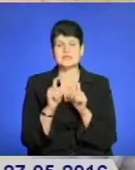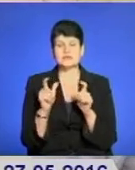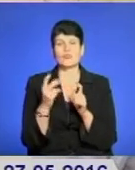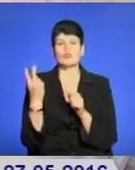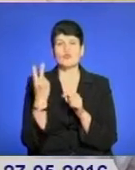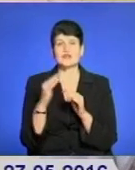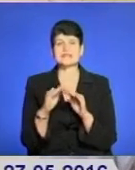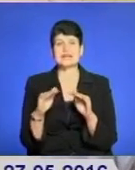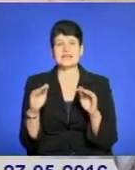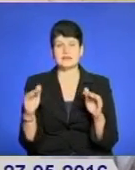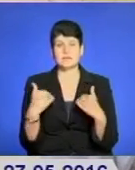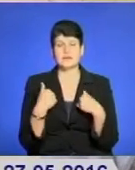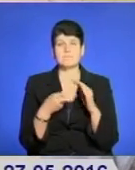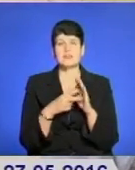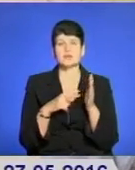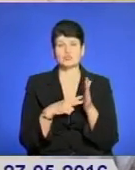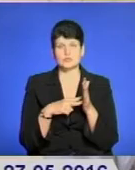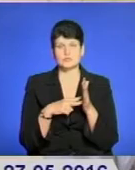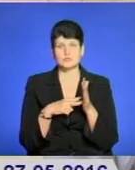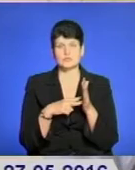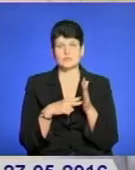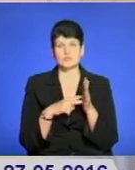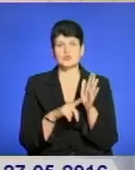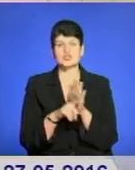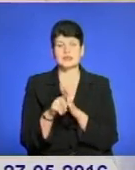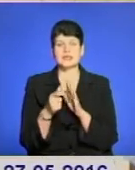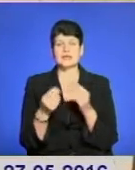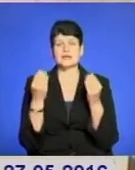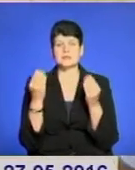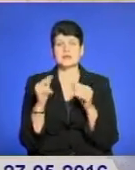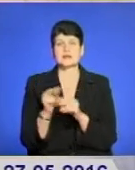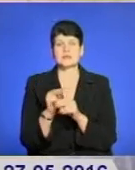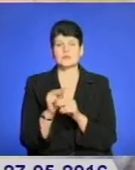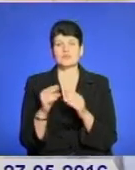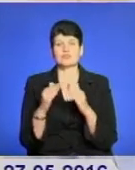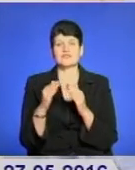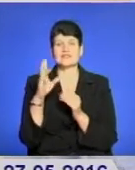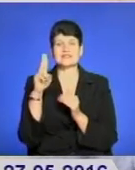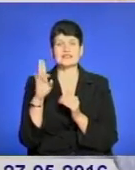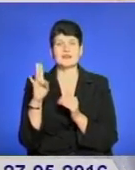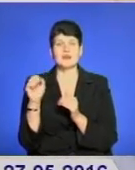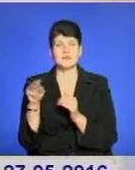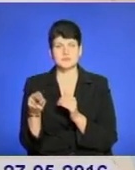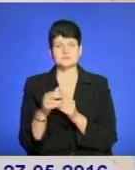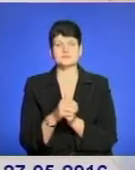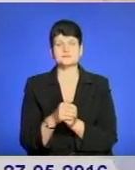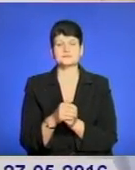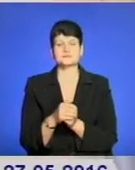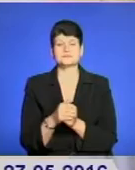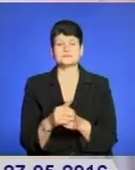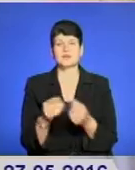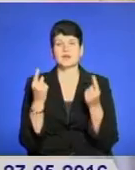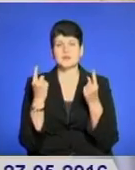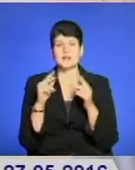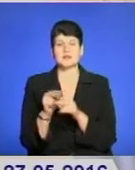садиках. Ми плануємо почати капітальний ремонт будівлі ЦНАПу. Ми плануємо капітальний